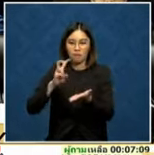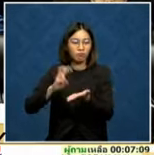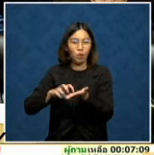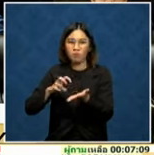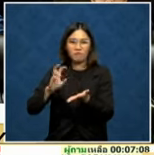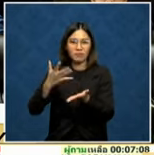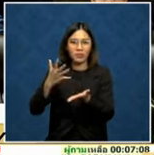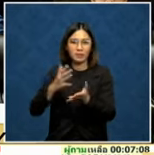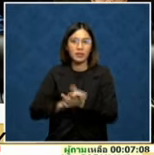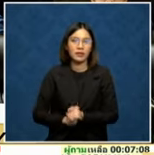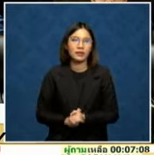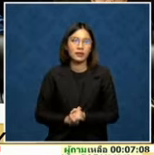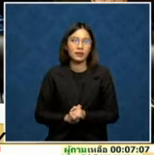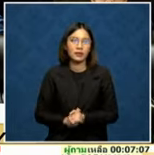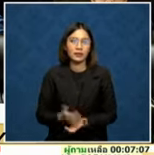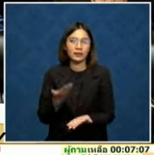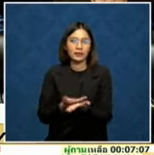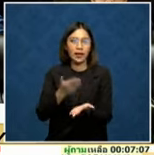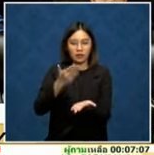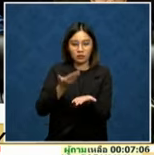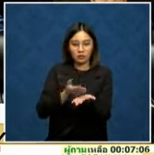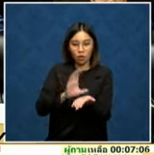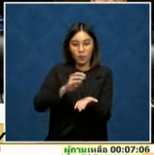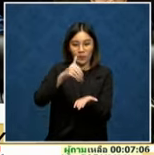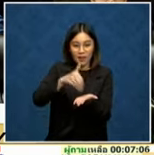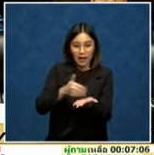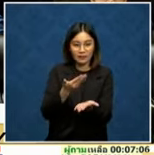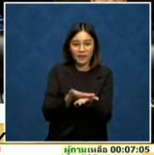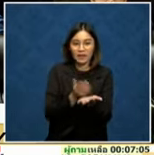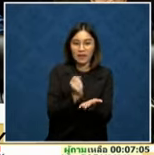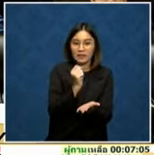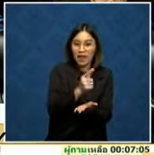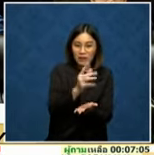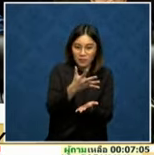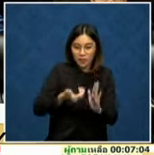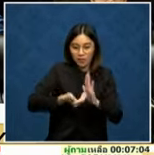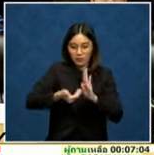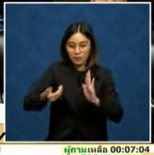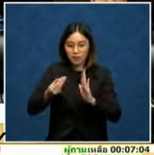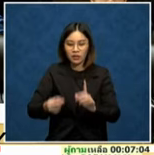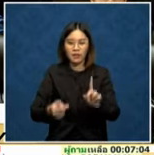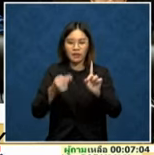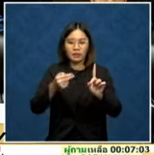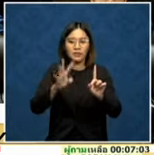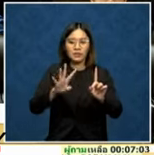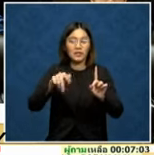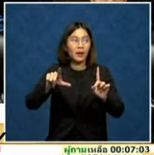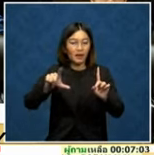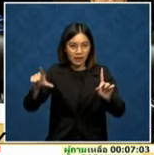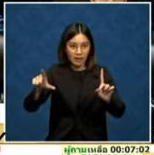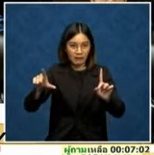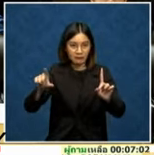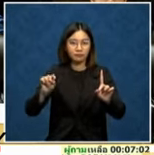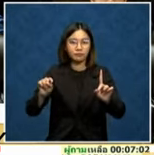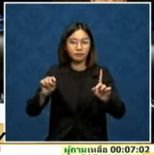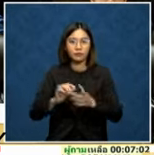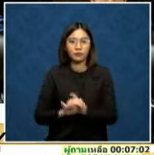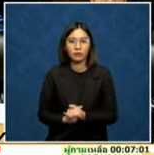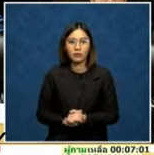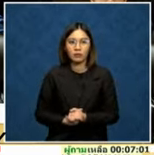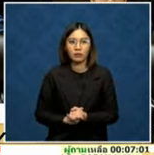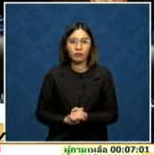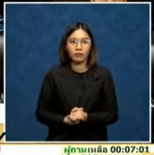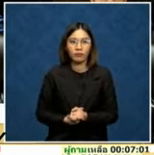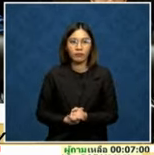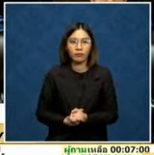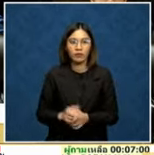้มาเรการเยอะ 580 ล้านบาเท่านั้นเองก็จิๆ